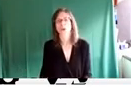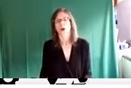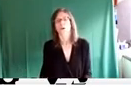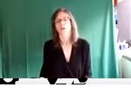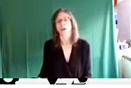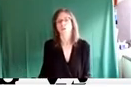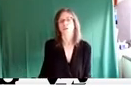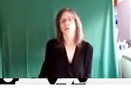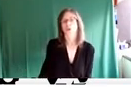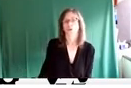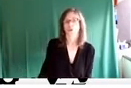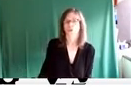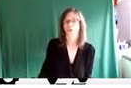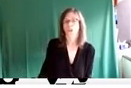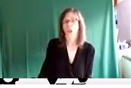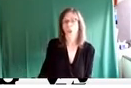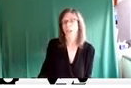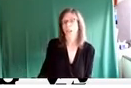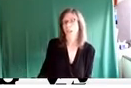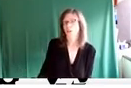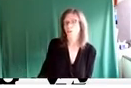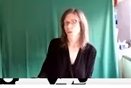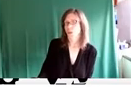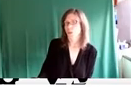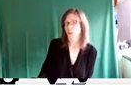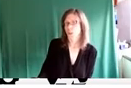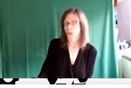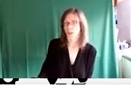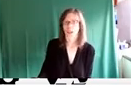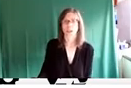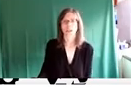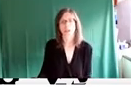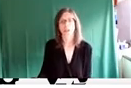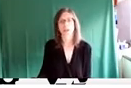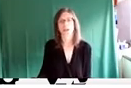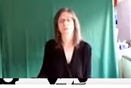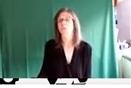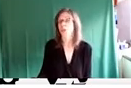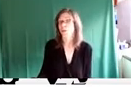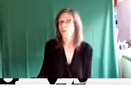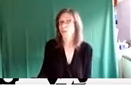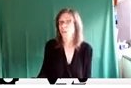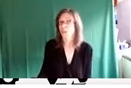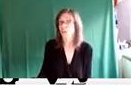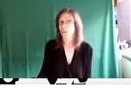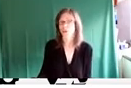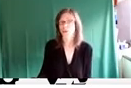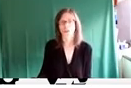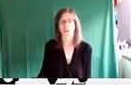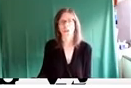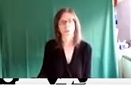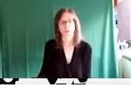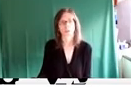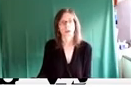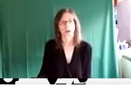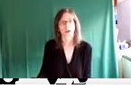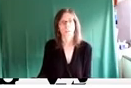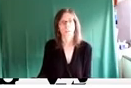plus. Ça assure une recherche de meilleure qualité, je vous ai mis des petits articles ici, et une meilleure visibilité de ces